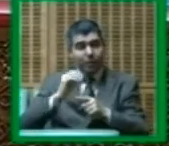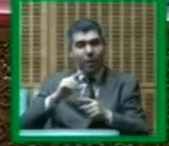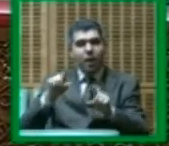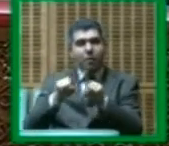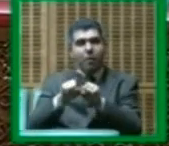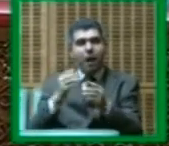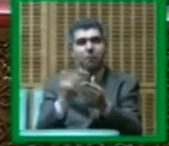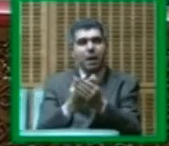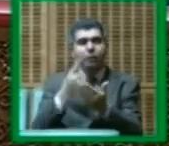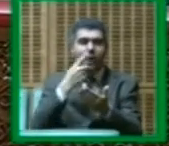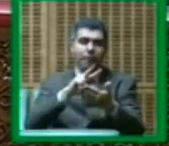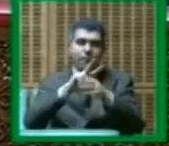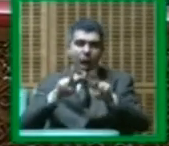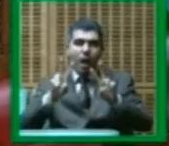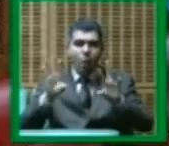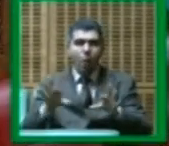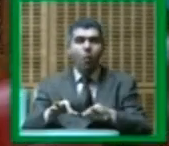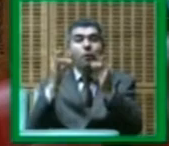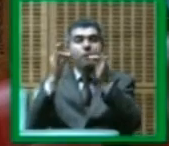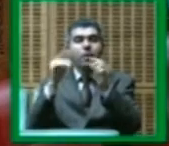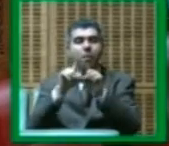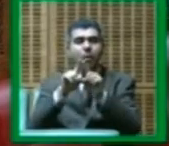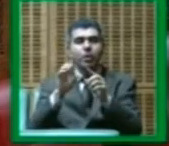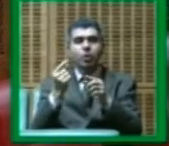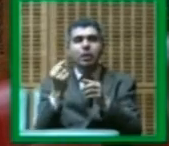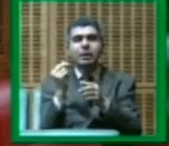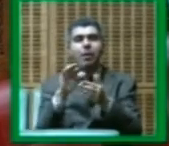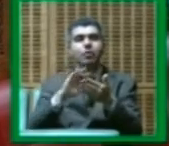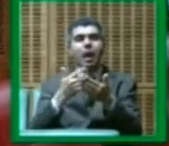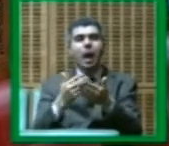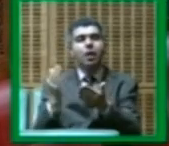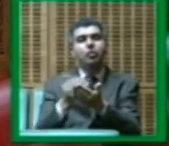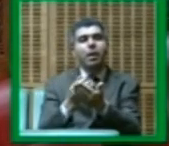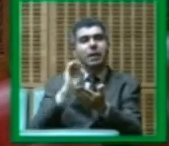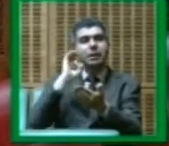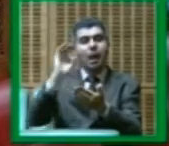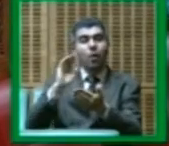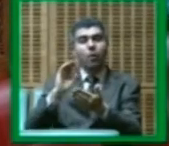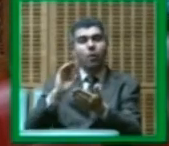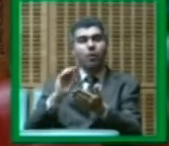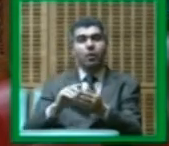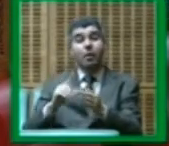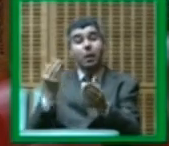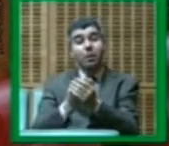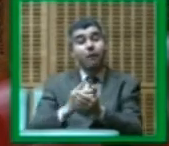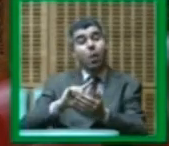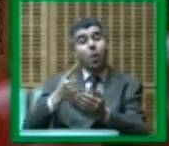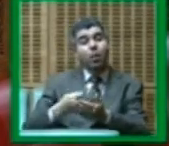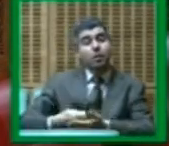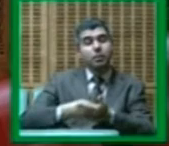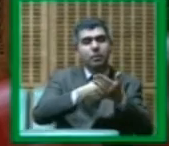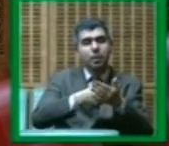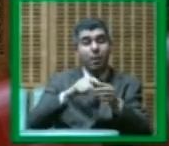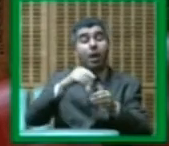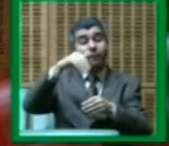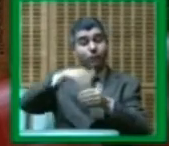المصدرية التي ينبغي يعني تبسيطها، كاين بعضها، ولكن هذا هو الجوهر واللي غادي بالفعل يخلينا أمام صندوق